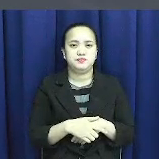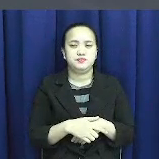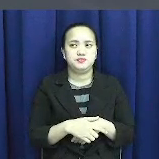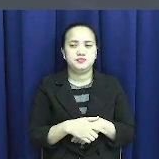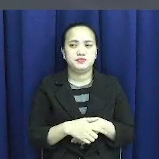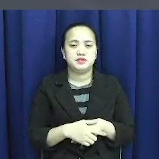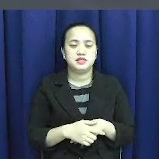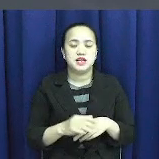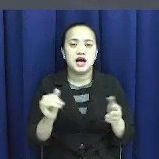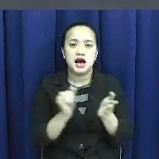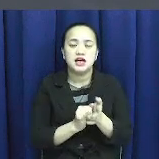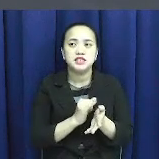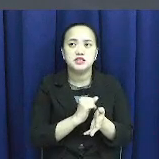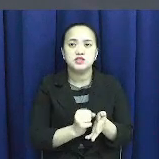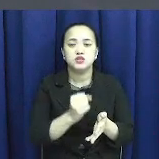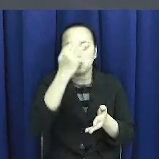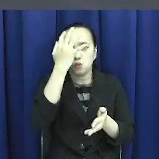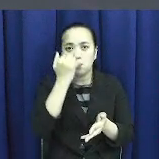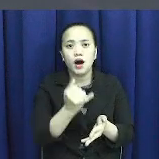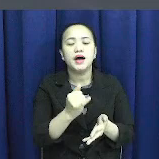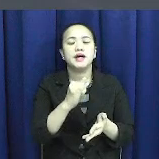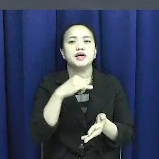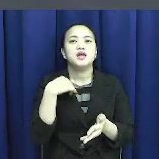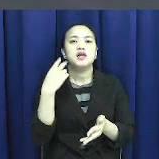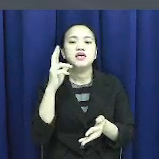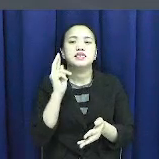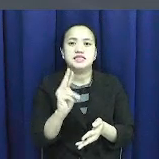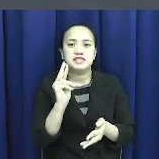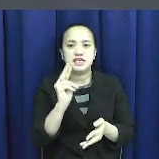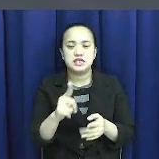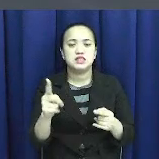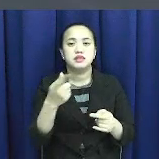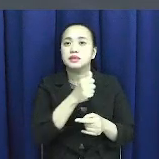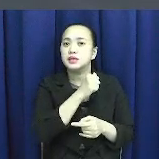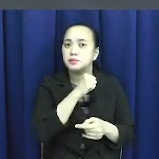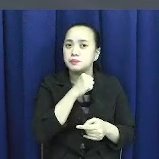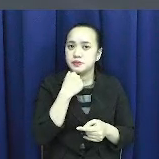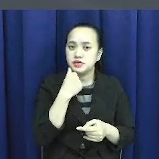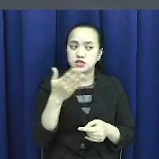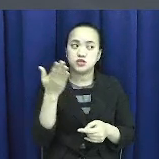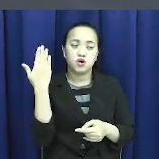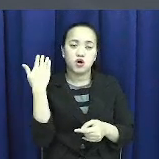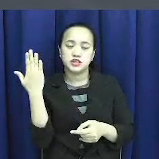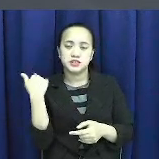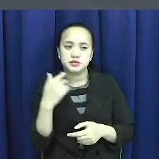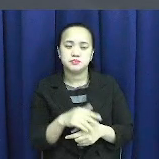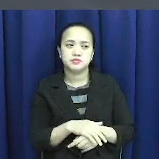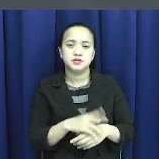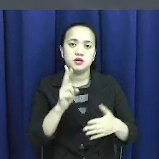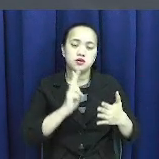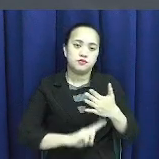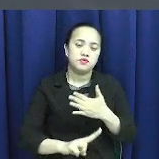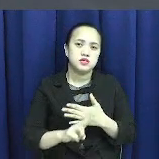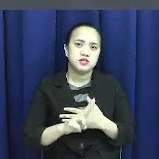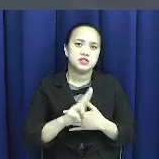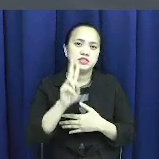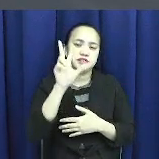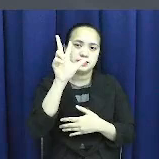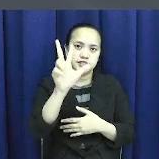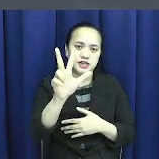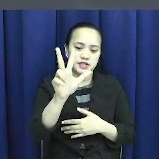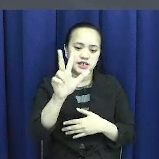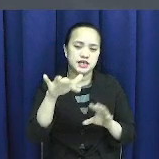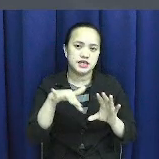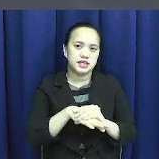priest. Okay, so I hope nasusundan niyo po ako. Now, ang sabi po ng Biblia po dito, verse number 3